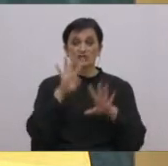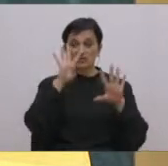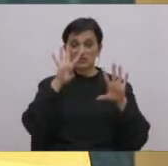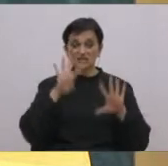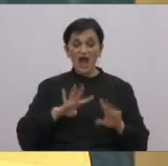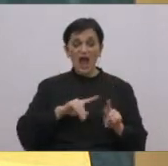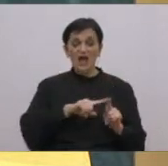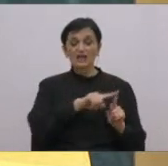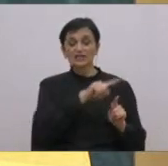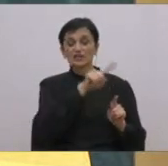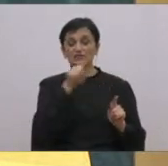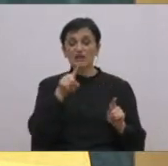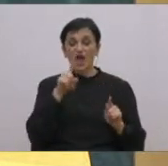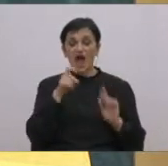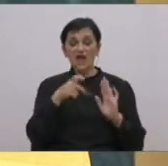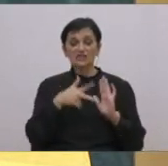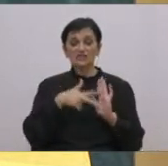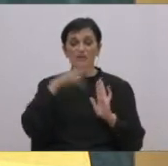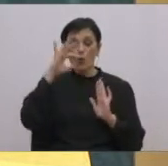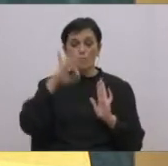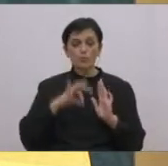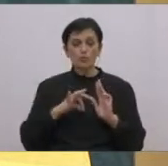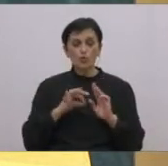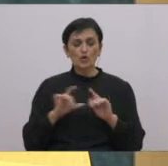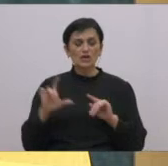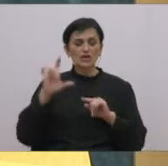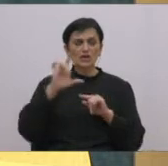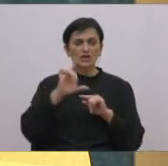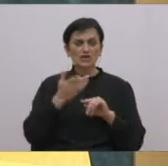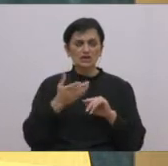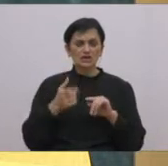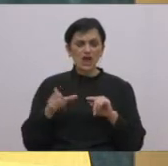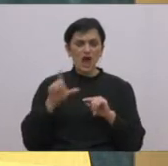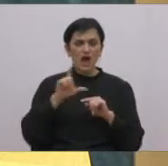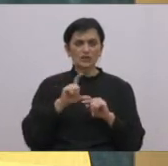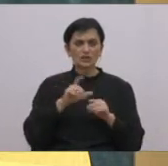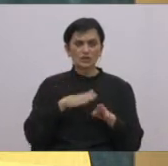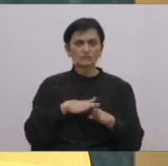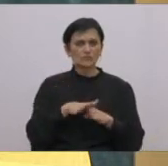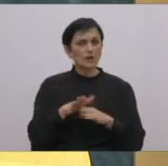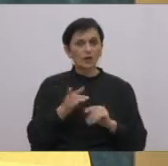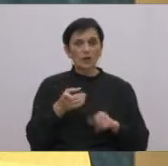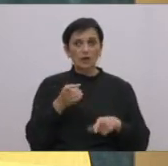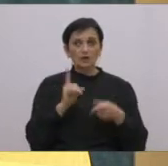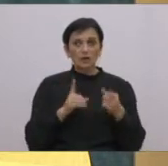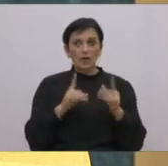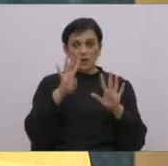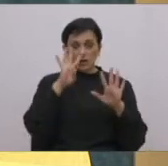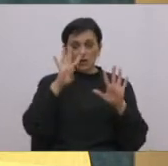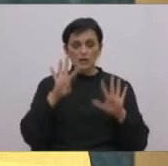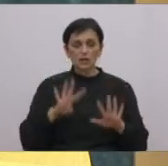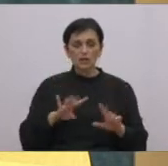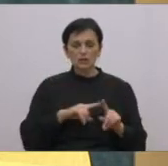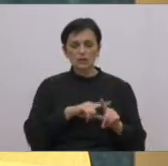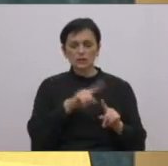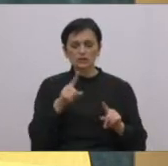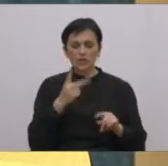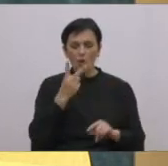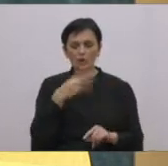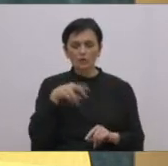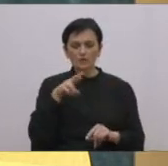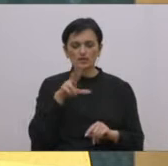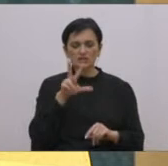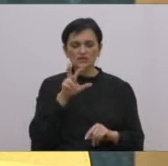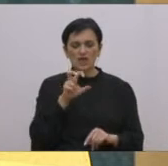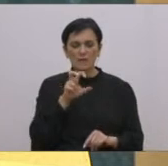მაჩვენებელი 108%-ით იქნა გადაჭარბებით შესრულებული. Რეალურად 9 თვის მონაცემით 2 მილიარდ